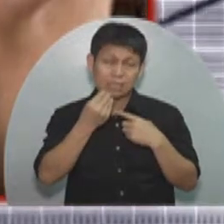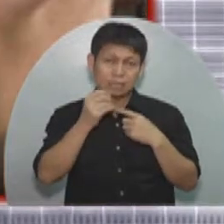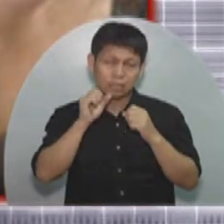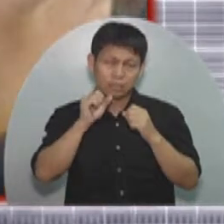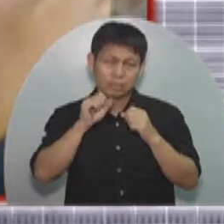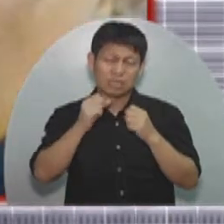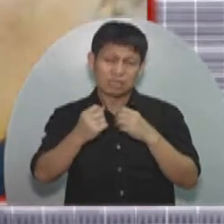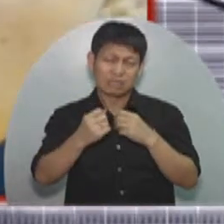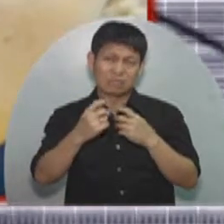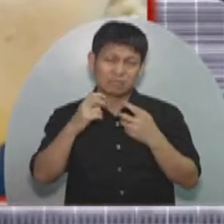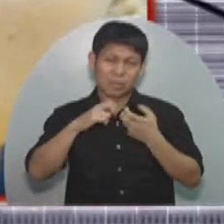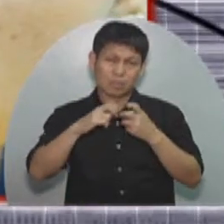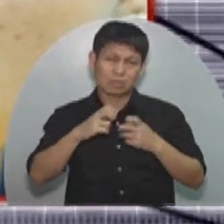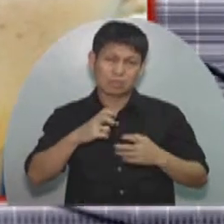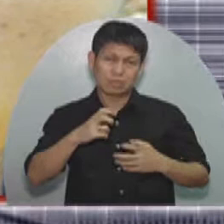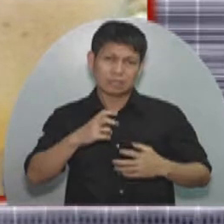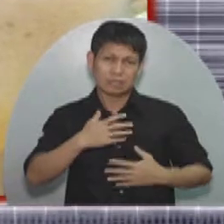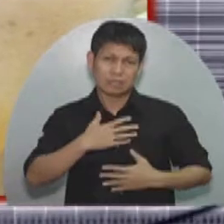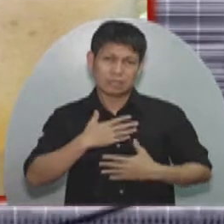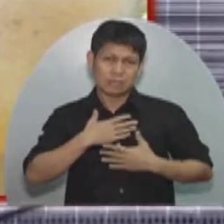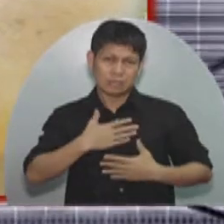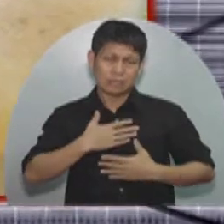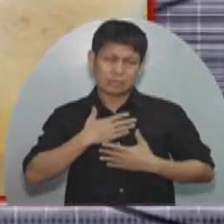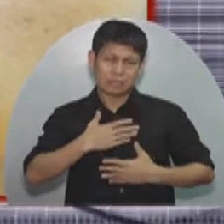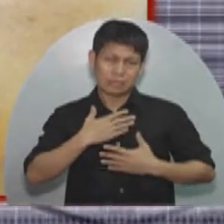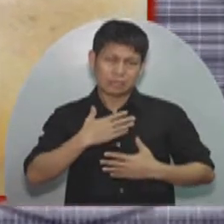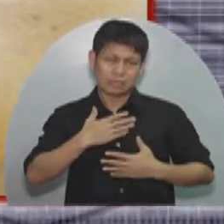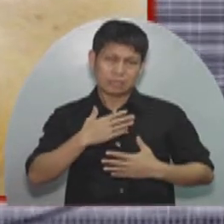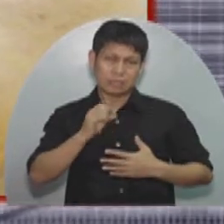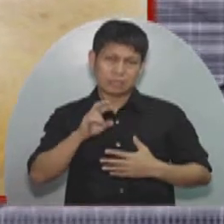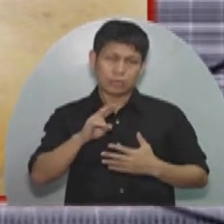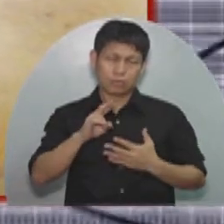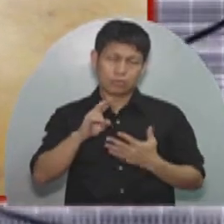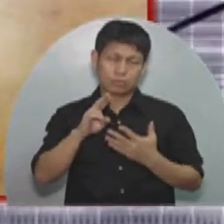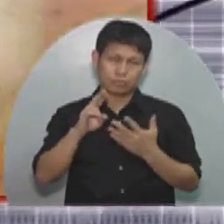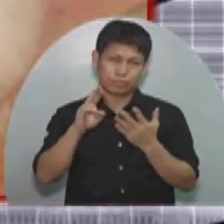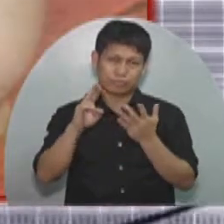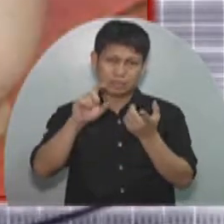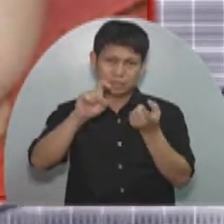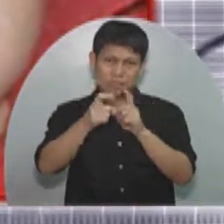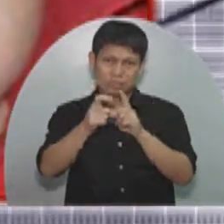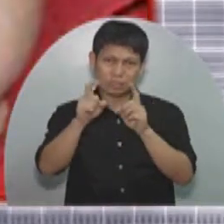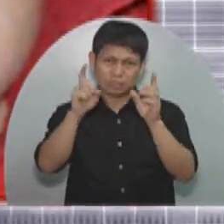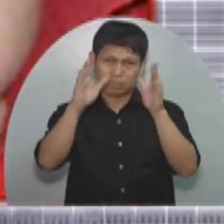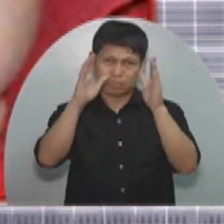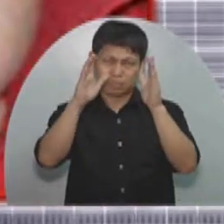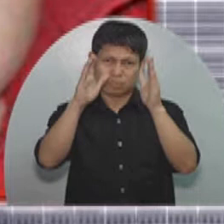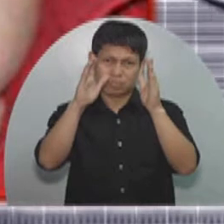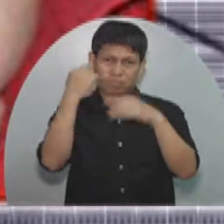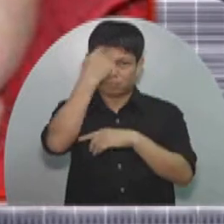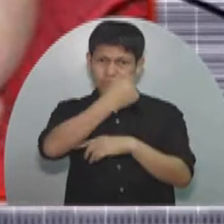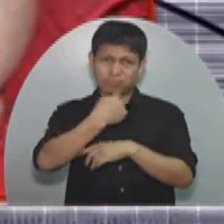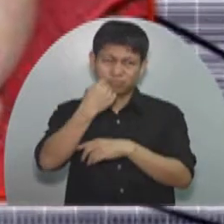paghinga. Kinalaunan po, ito po ay maaari din magdulot ng tinatawag nating facial asymmetry sapagkat hindi na